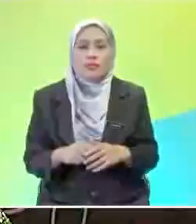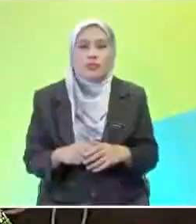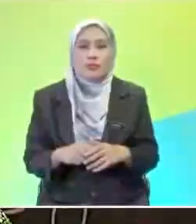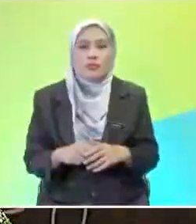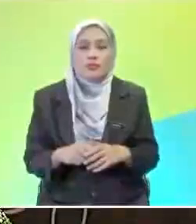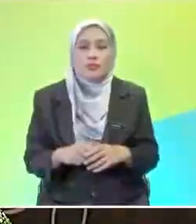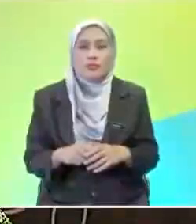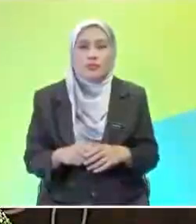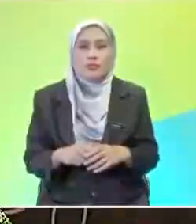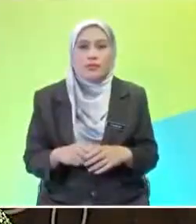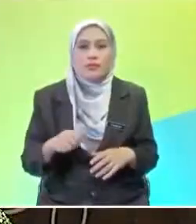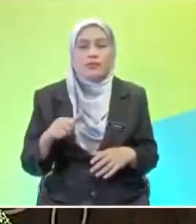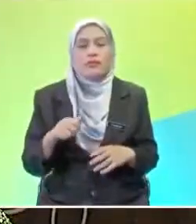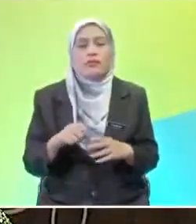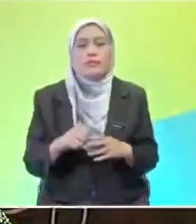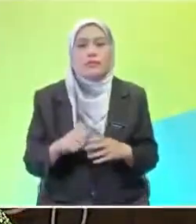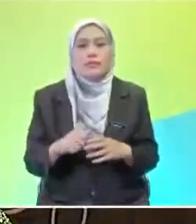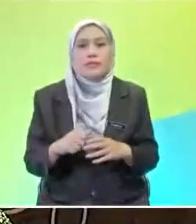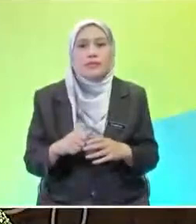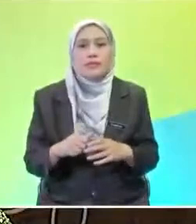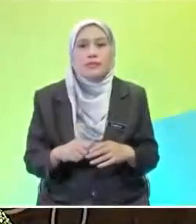diminta Amna. Amna belum baca lagi. Silakan Amna.